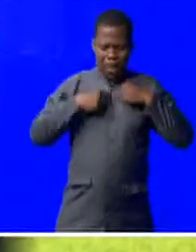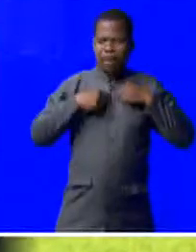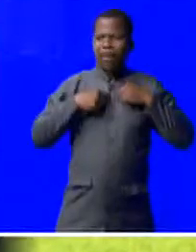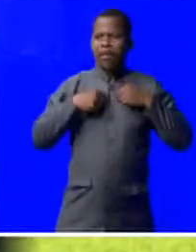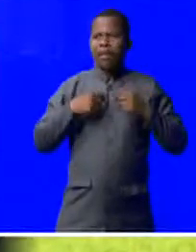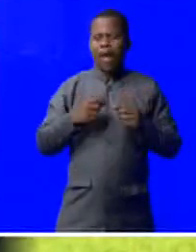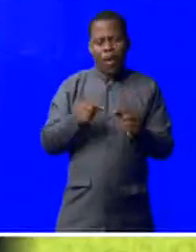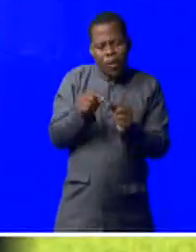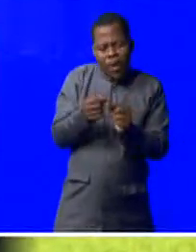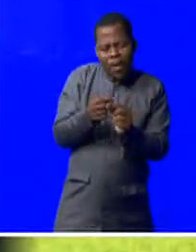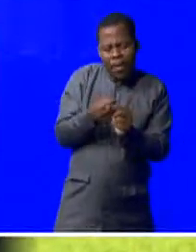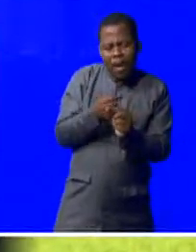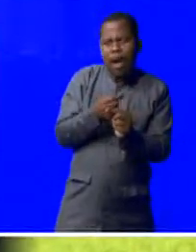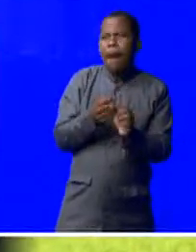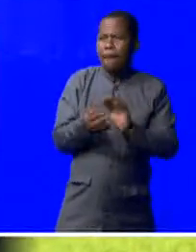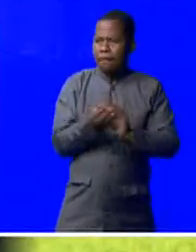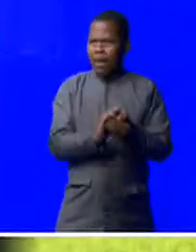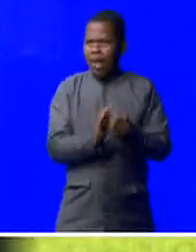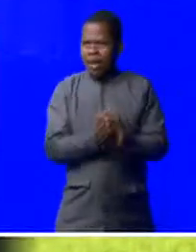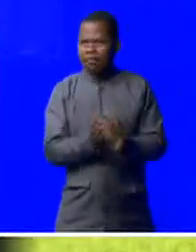akho kwafaka